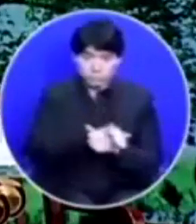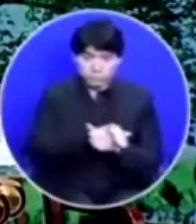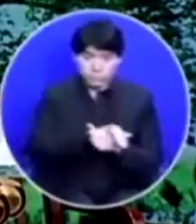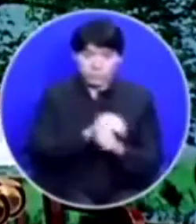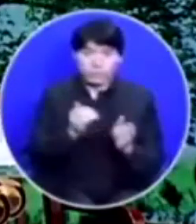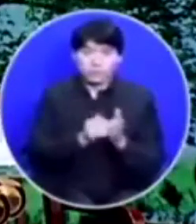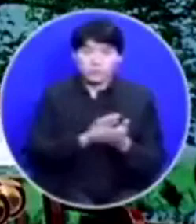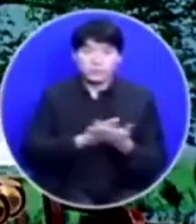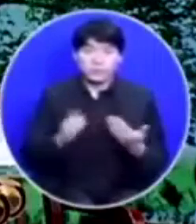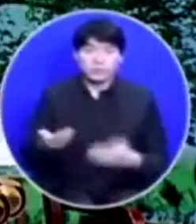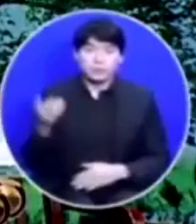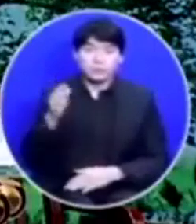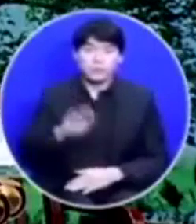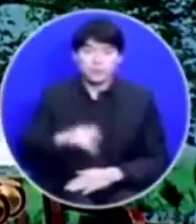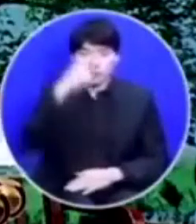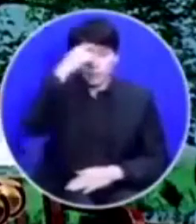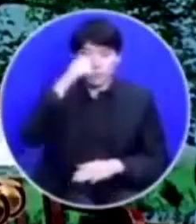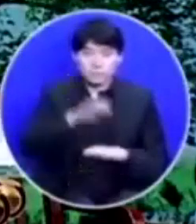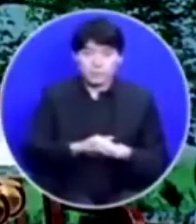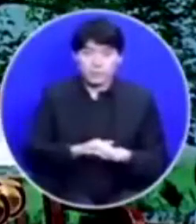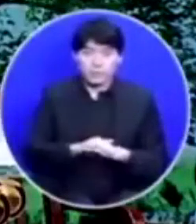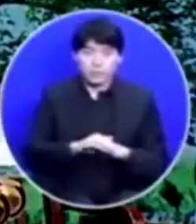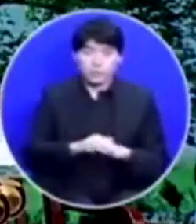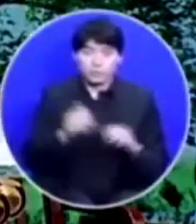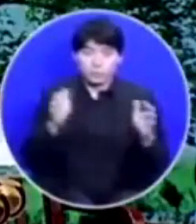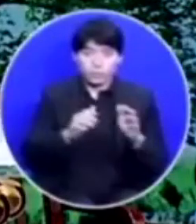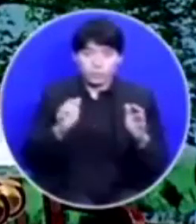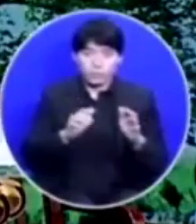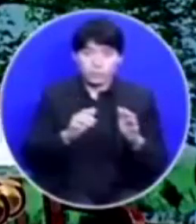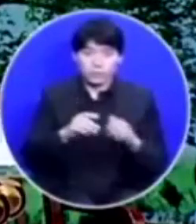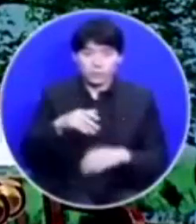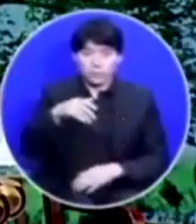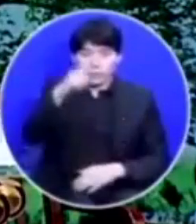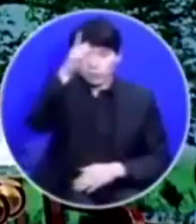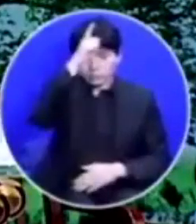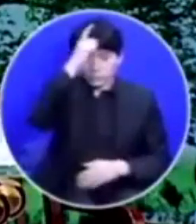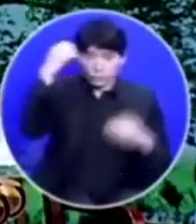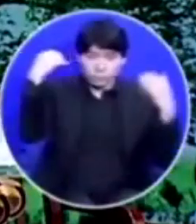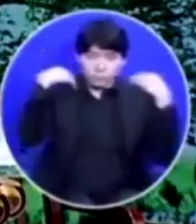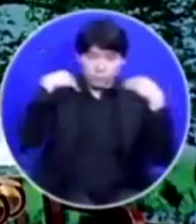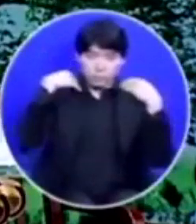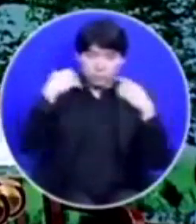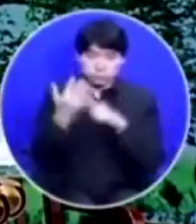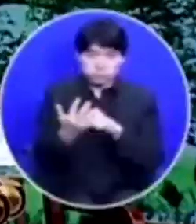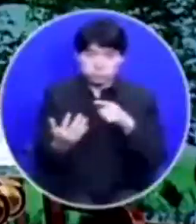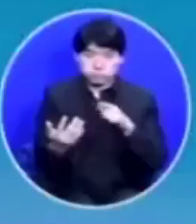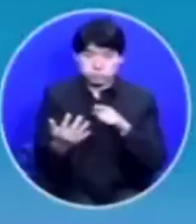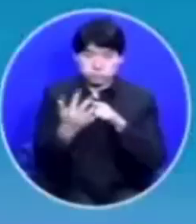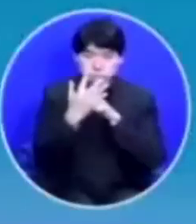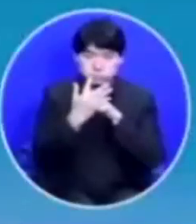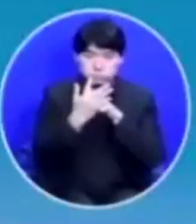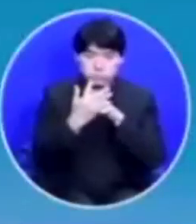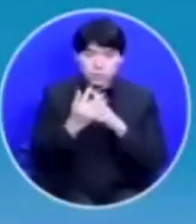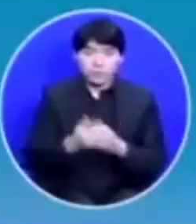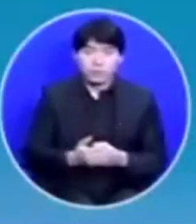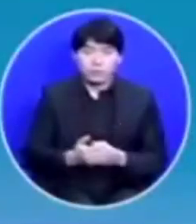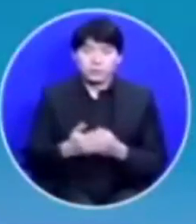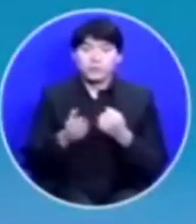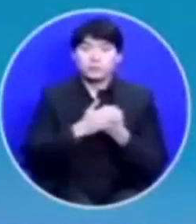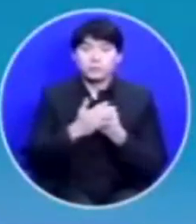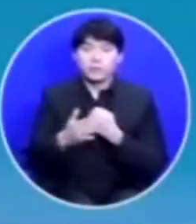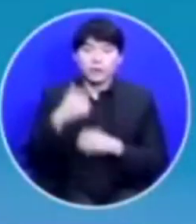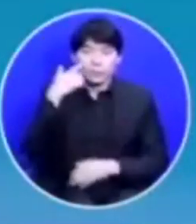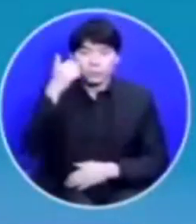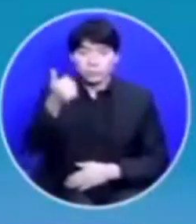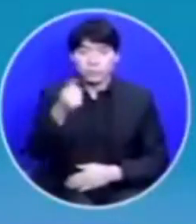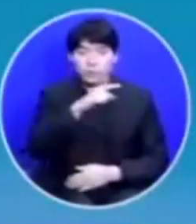그러나 예배 모임 이 북한 당국의 결국은 발각이 되고 맙니다 그래서 아버지와 삼촌이